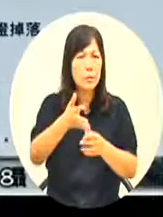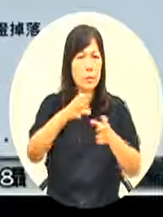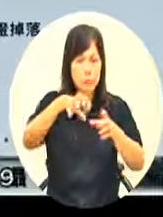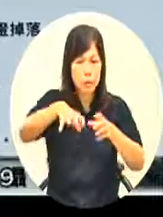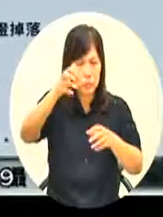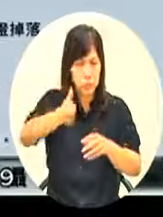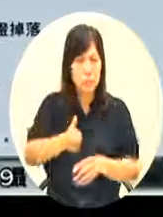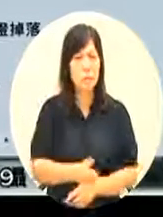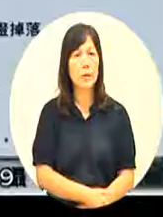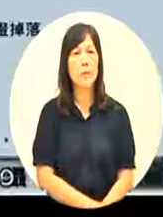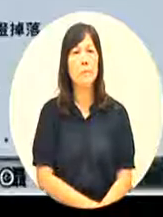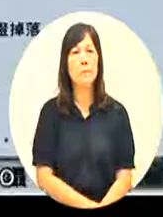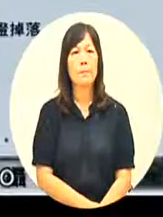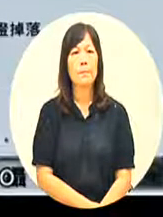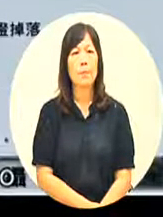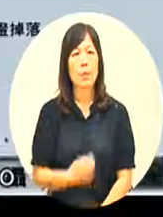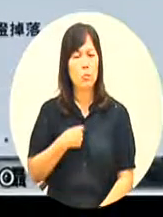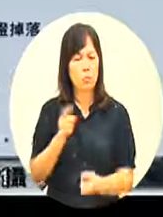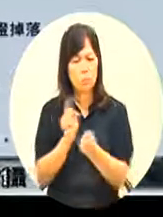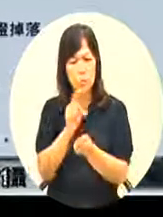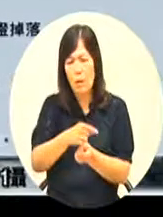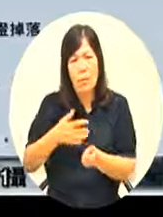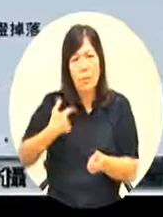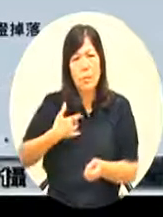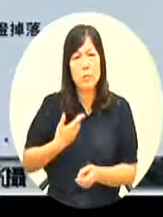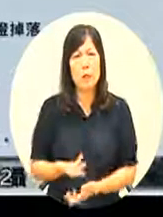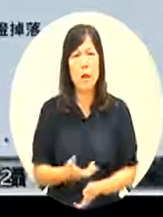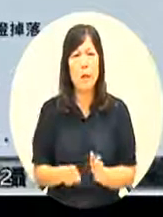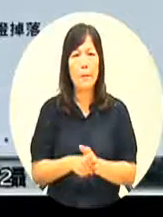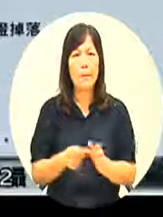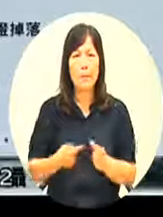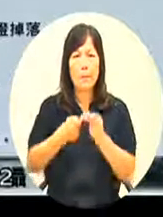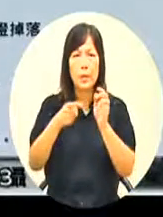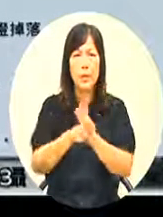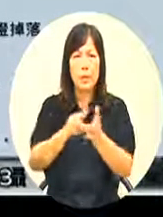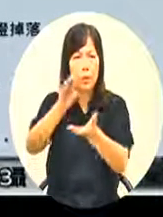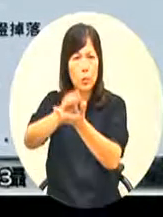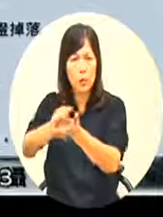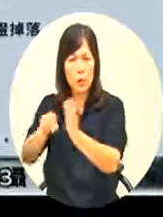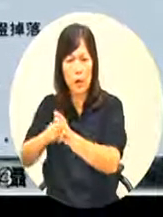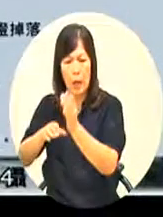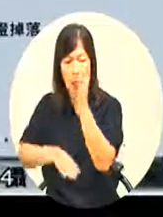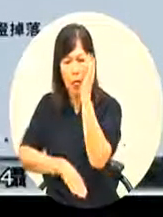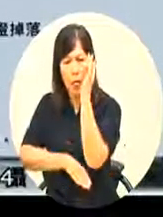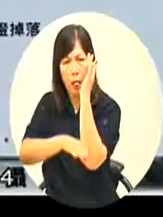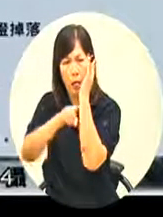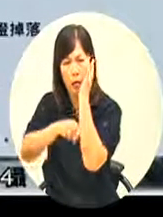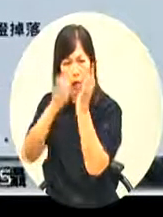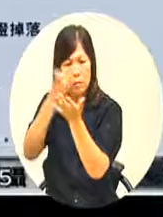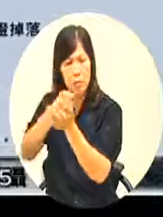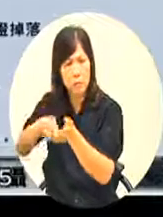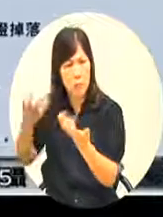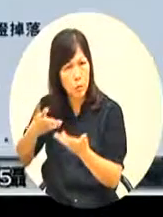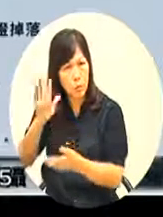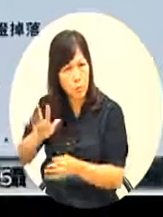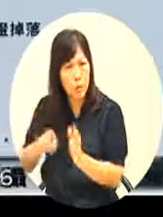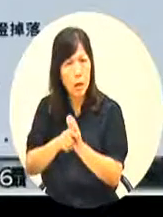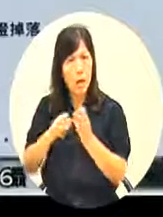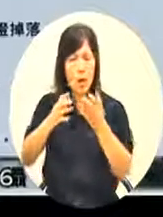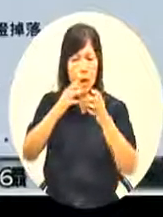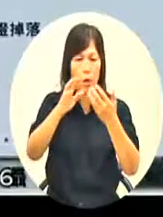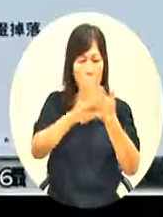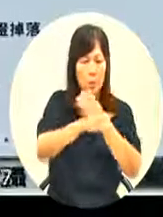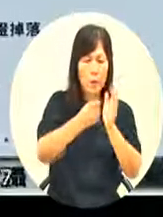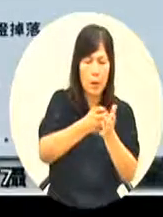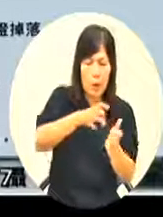就是我搞不懂为什么 B2 的停车场会有积水严重这个问题。哦，你说室内多出积水，这